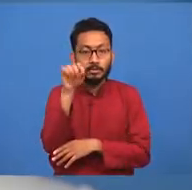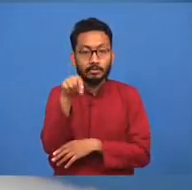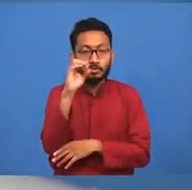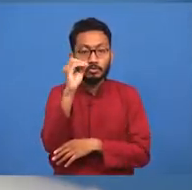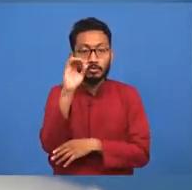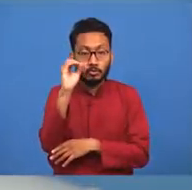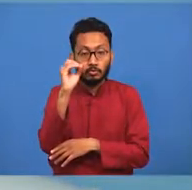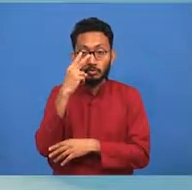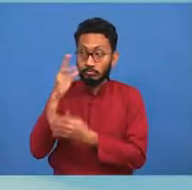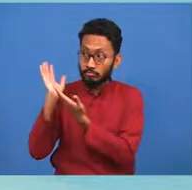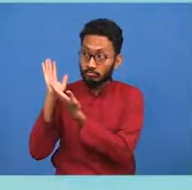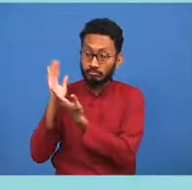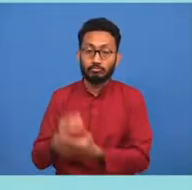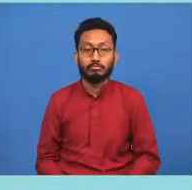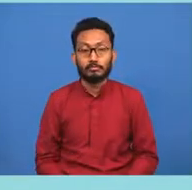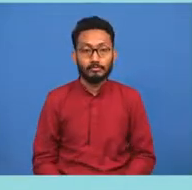29.0 darjah Celsius.